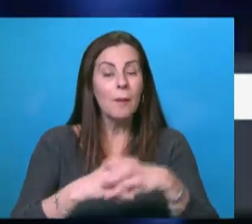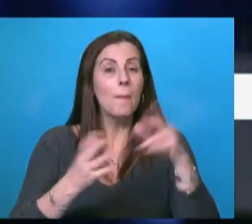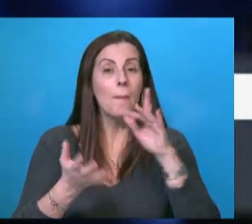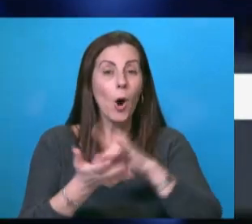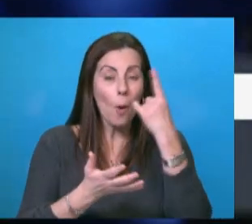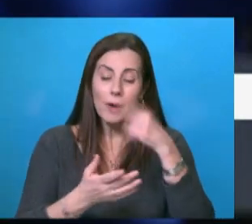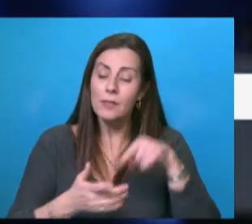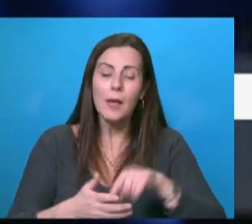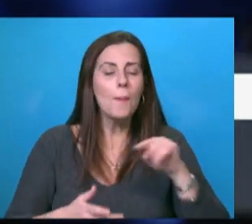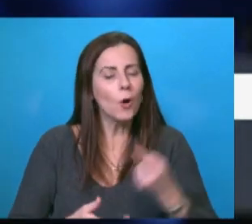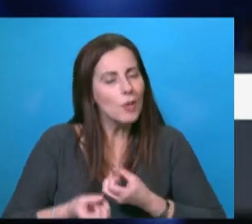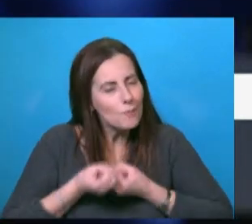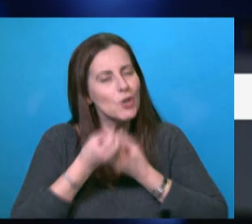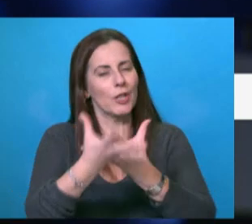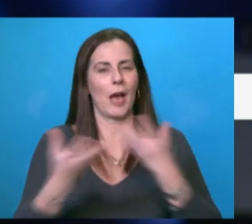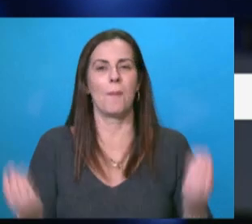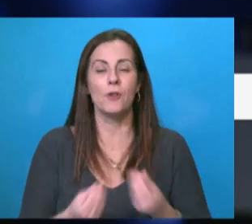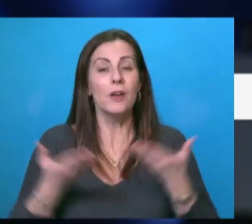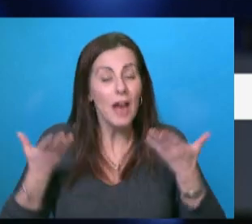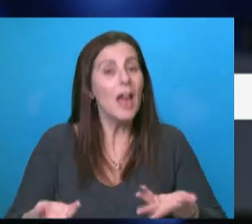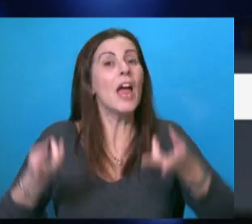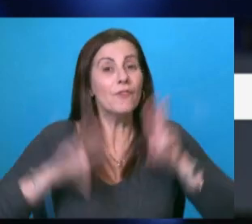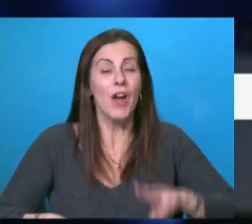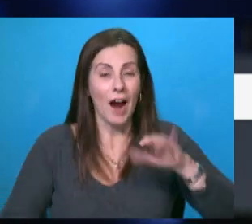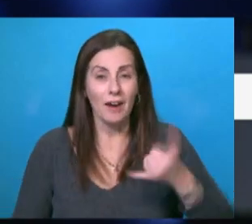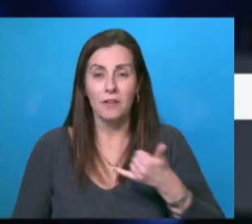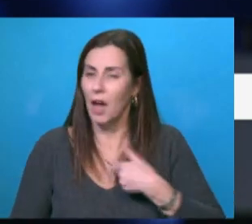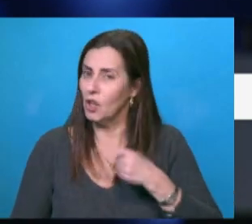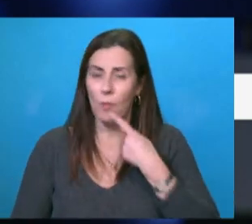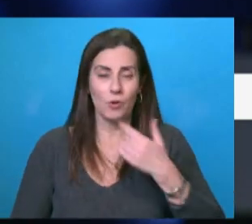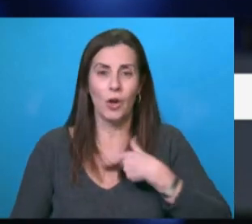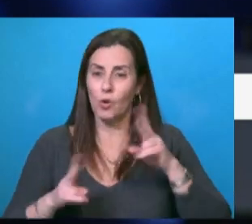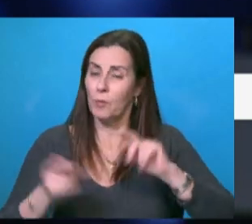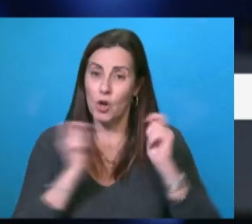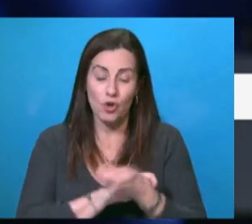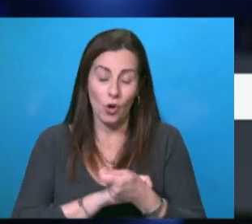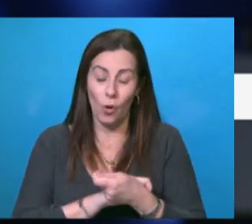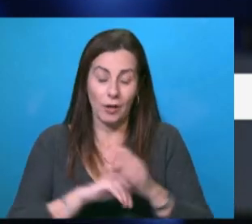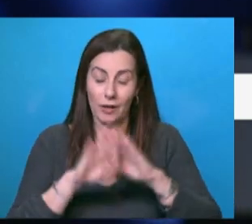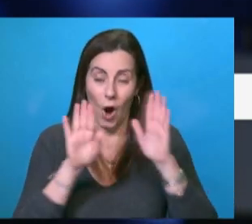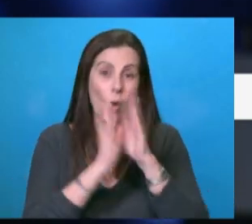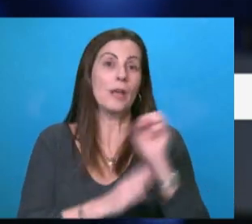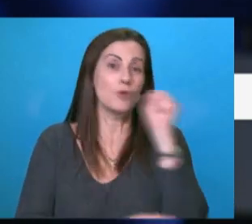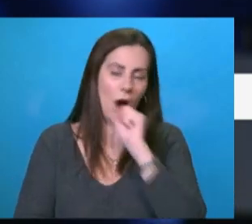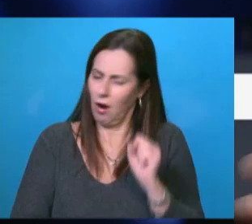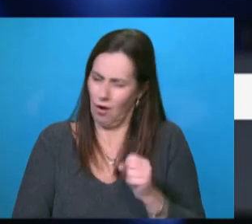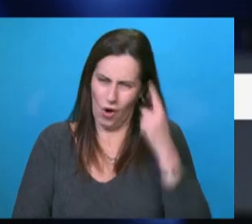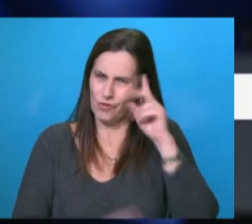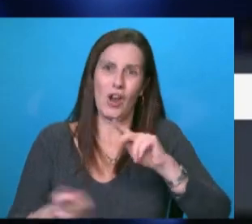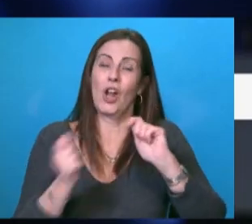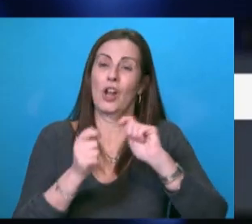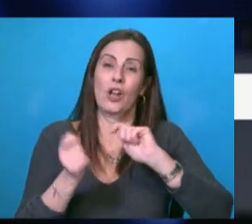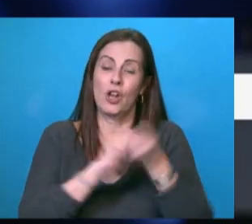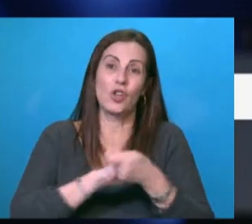זאת משדר לי משהו שהנה אפשרי. אני לא אומרת שאנחנו יכולים לשנות את המציאות עם שיר. לא חשבתי לרגע שהשיר הזה יציל